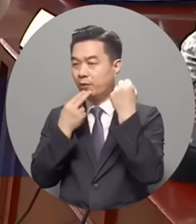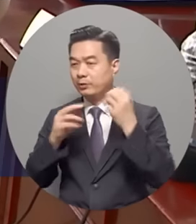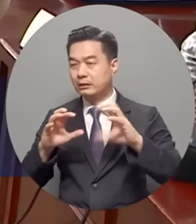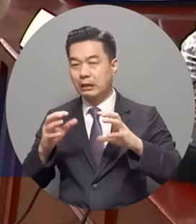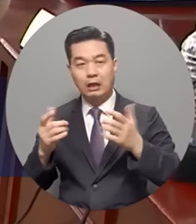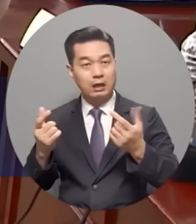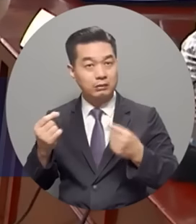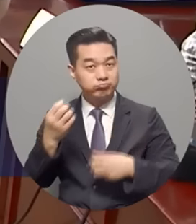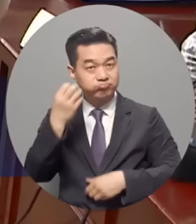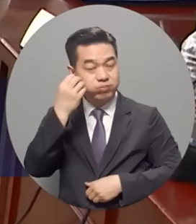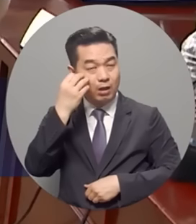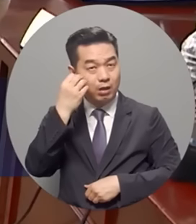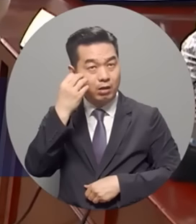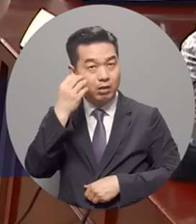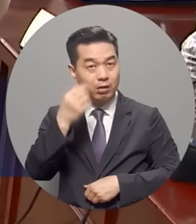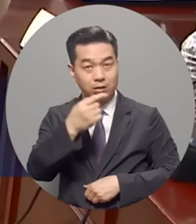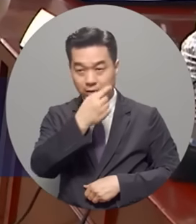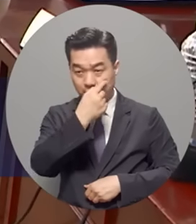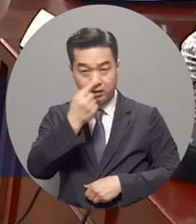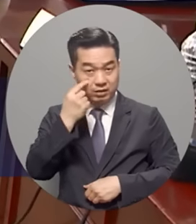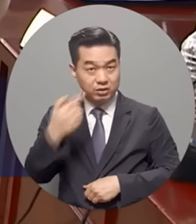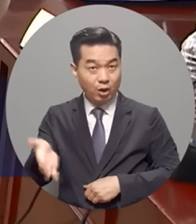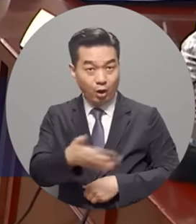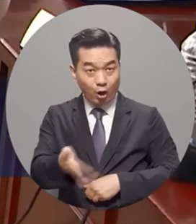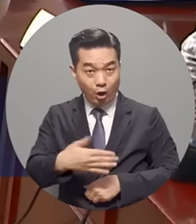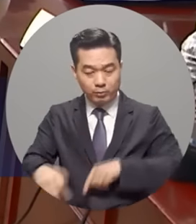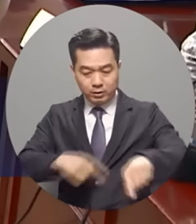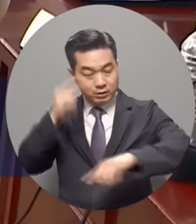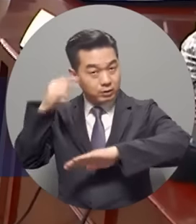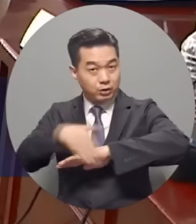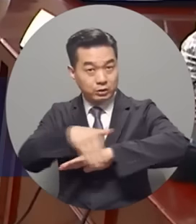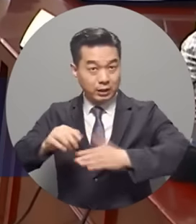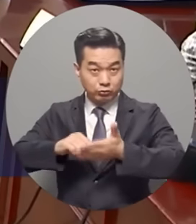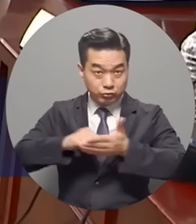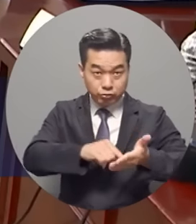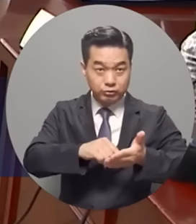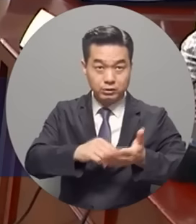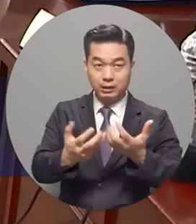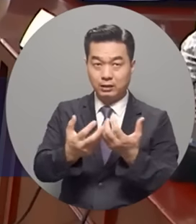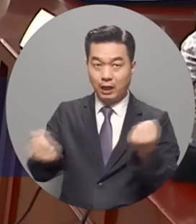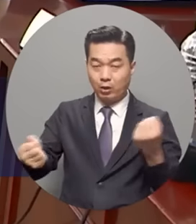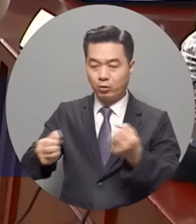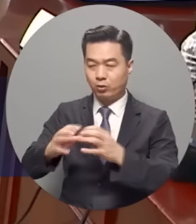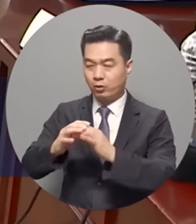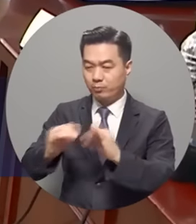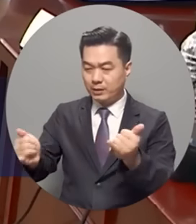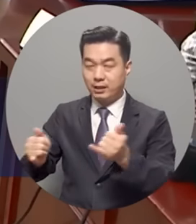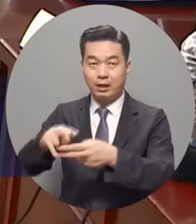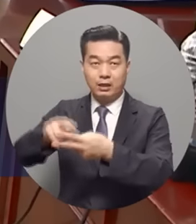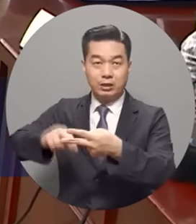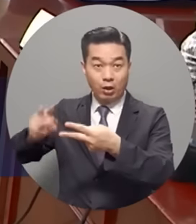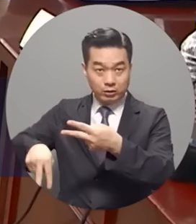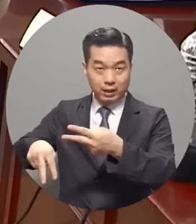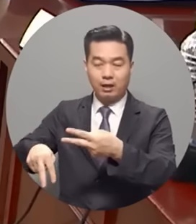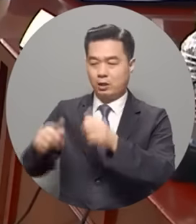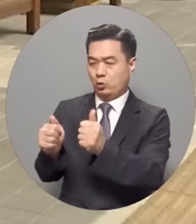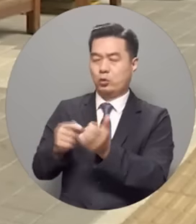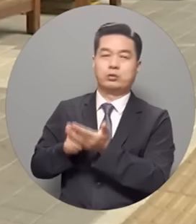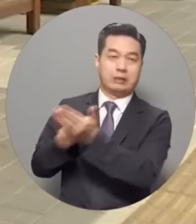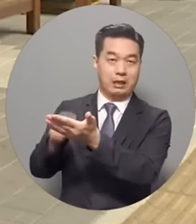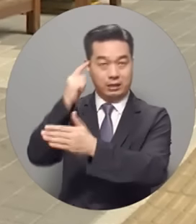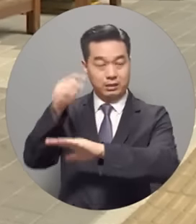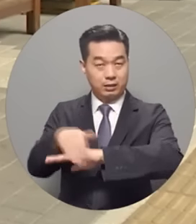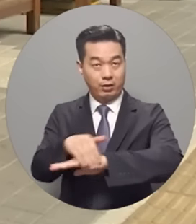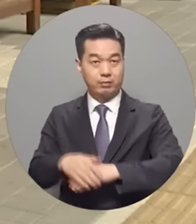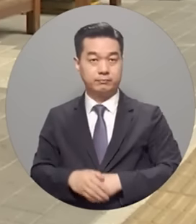만든 거죠 근거없는 정책을 추진한 자들에 대해서 따로 민사소송으로 대응할 계획입니다